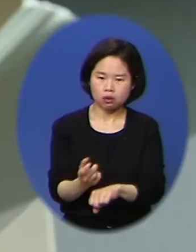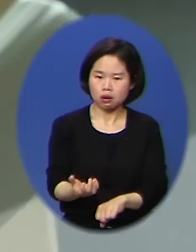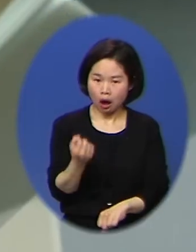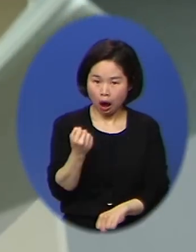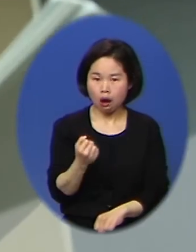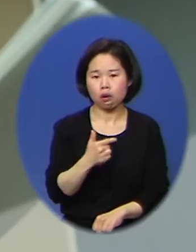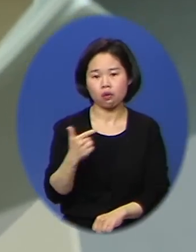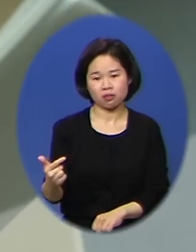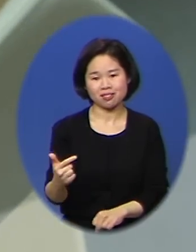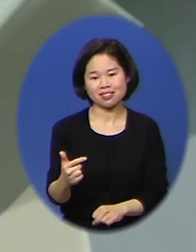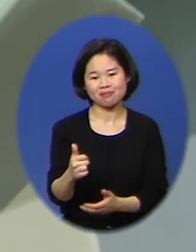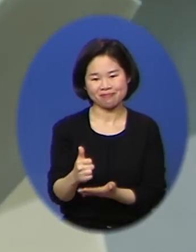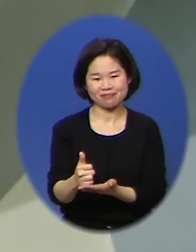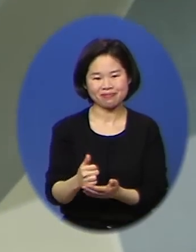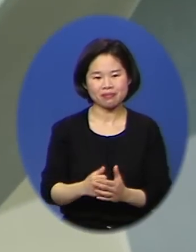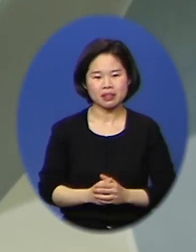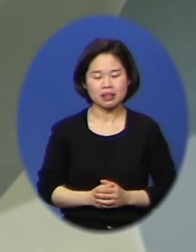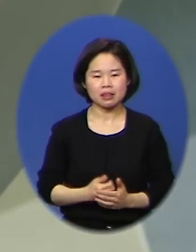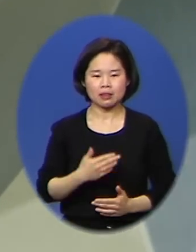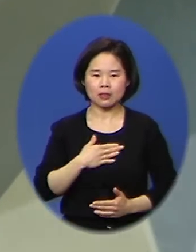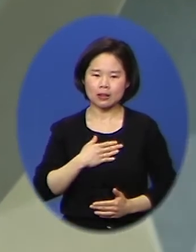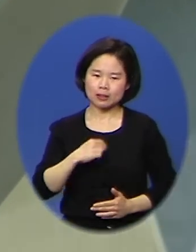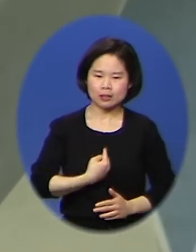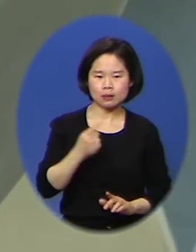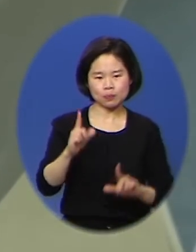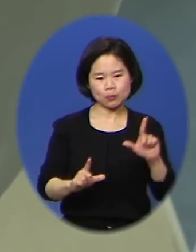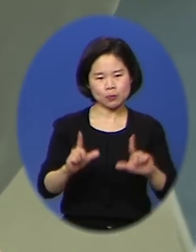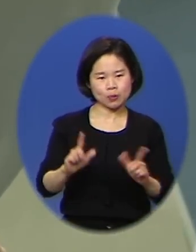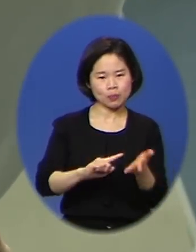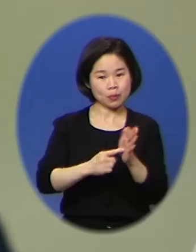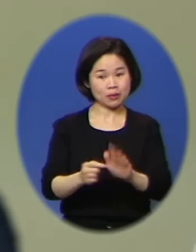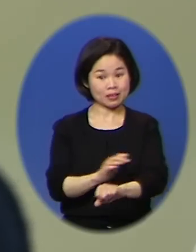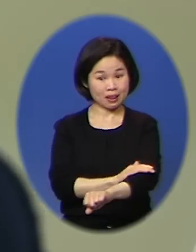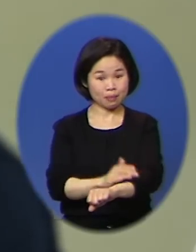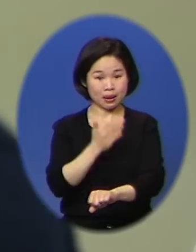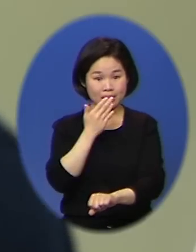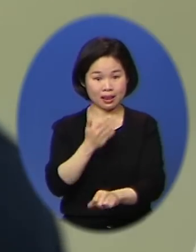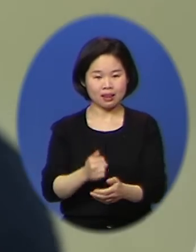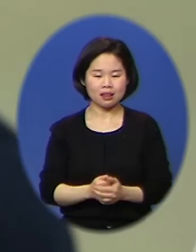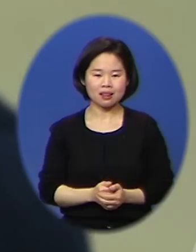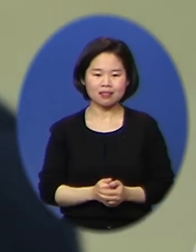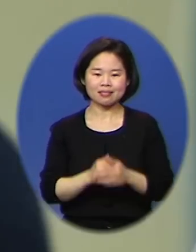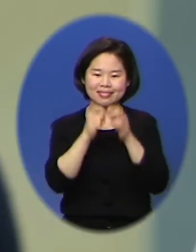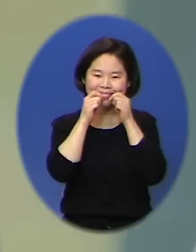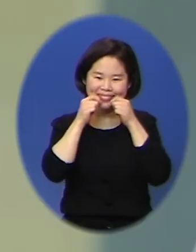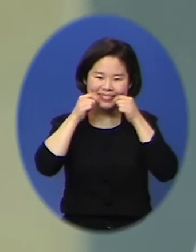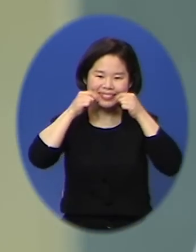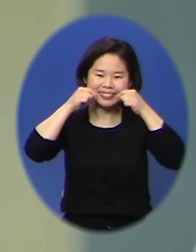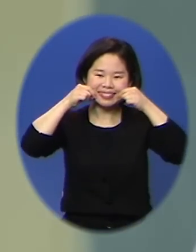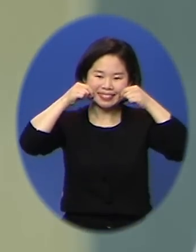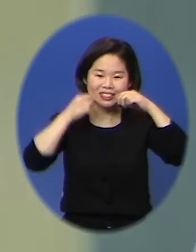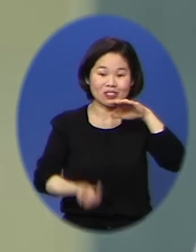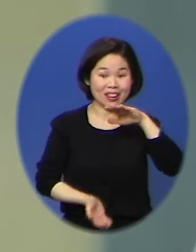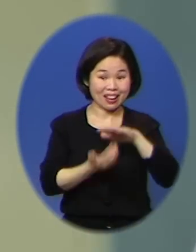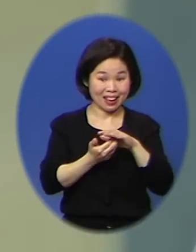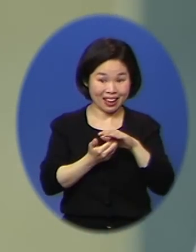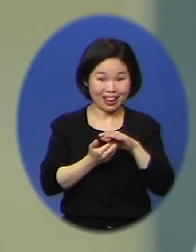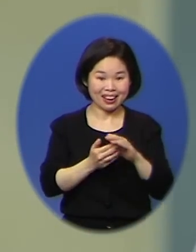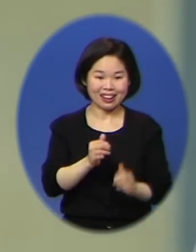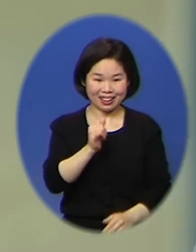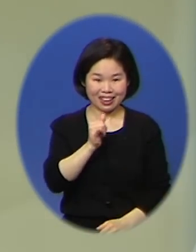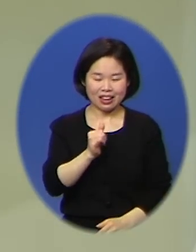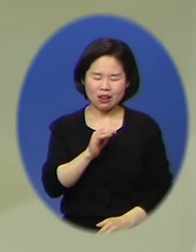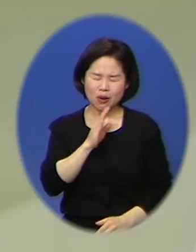민이에요. 자신의 모습을 제대로 표현할 줄 안다는 것. 그리고 최고의 미소를 가지고 있고요. 정말